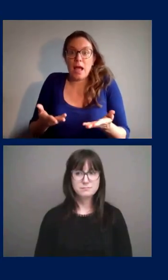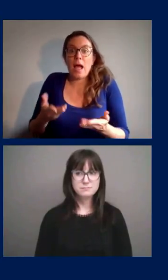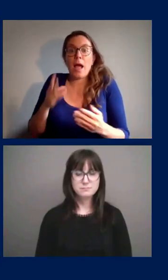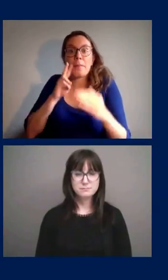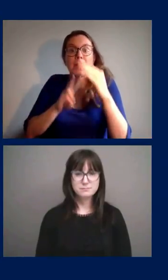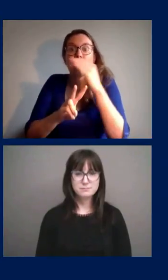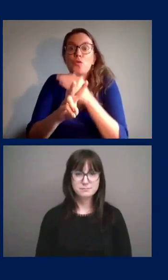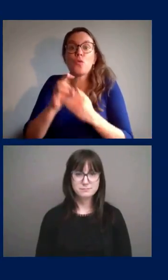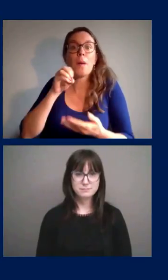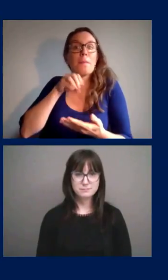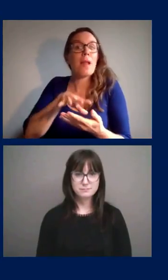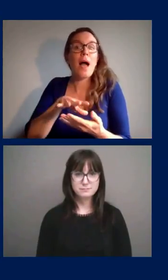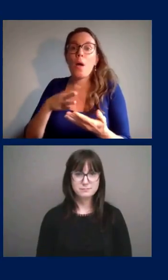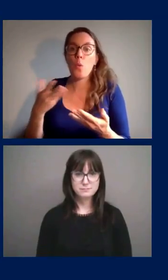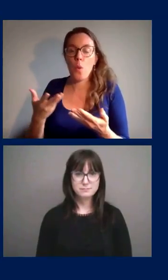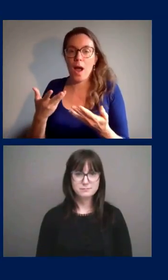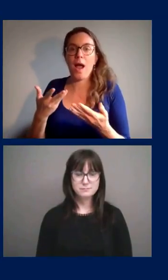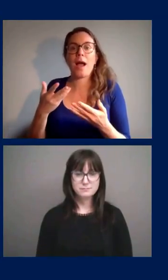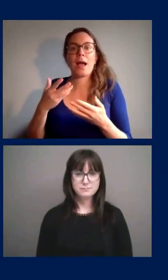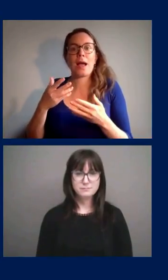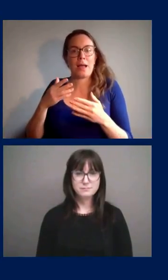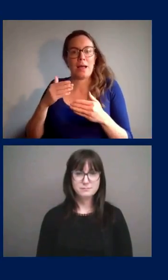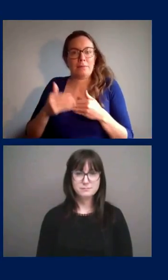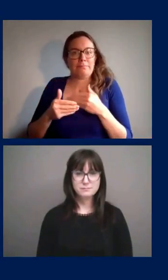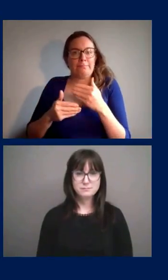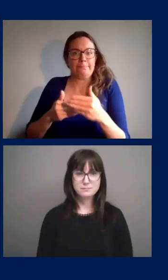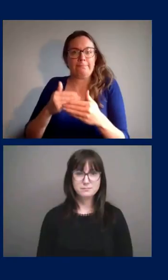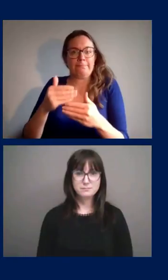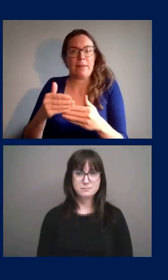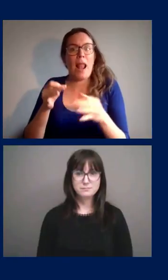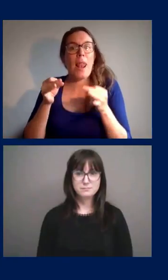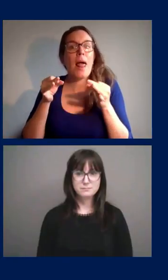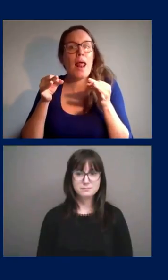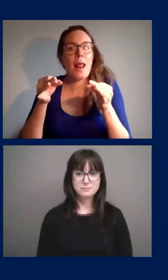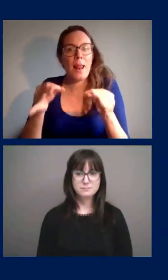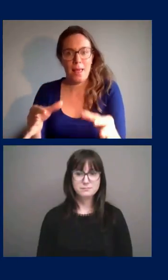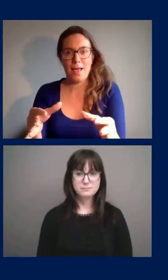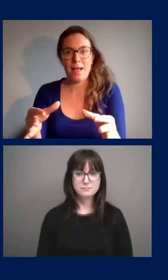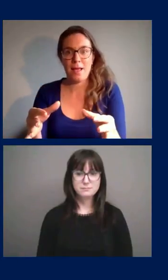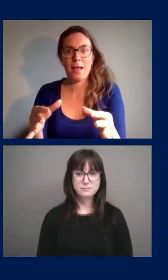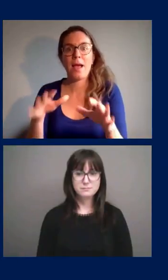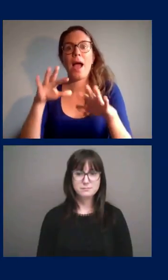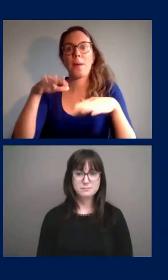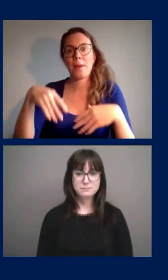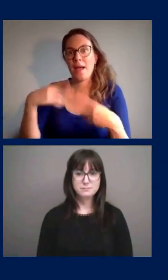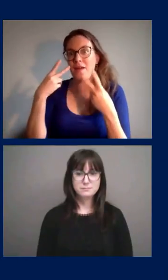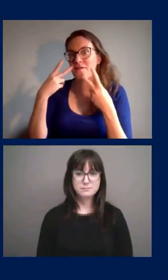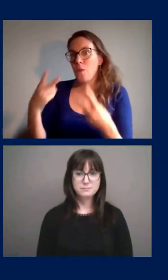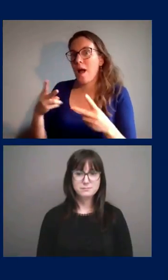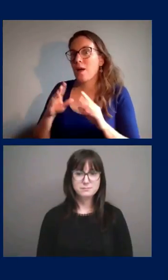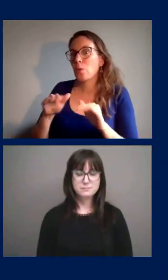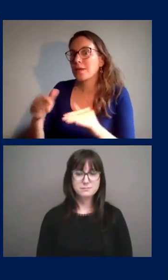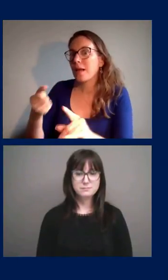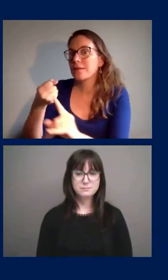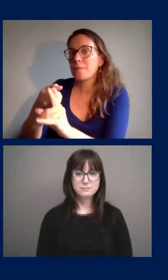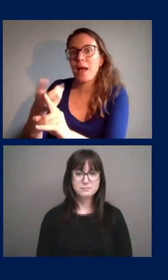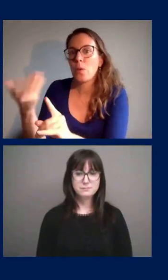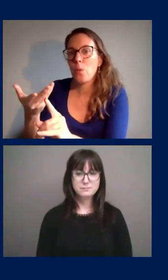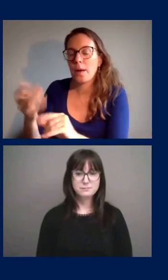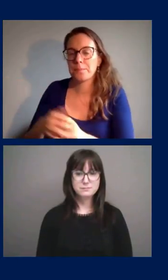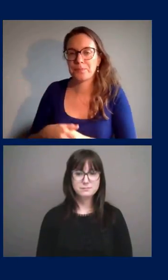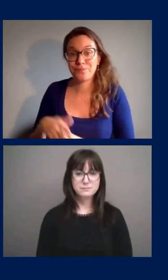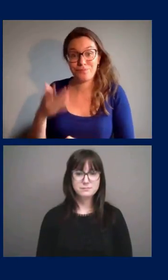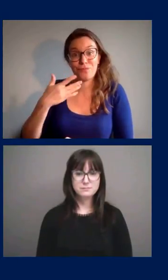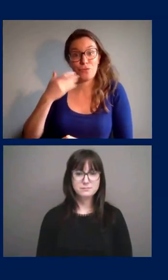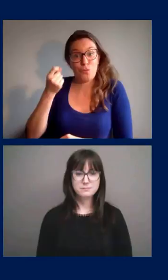évaluer l'impact et je comprends aussi la population veut